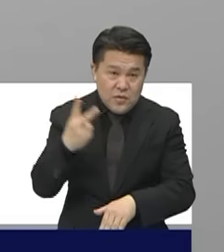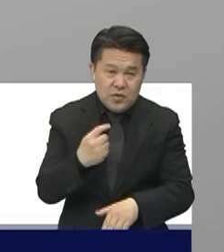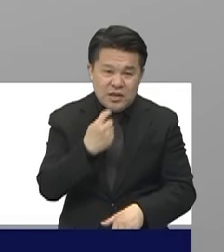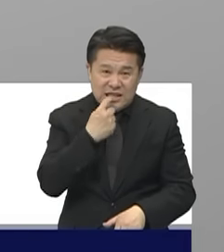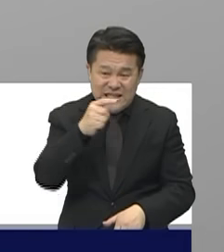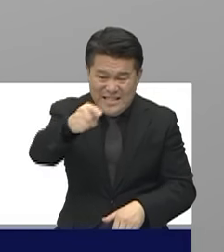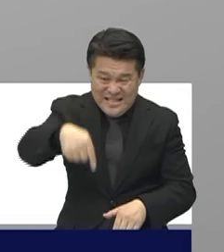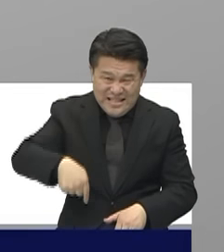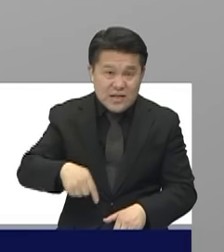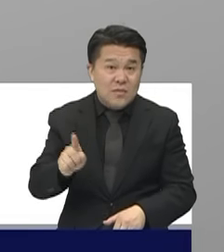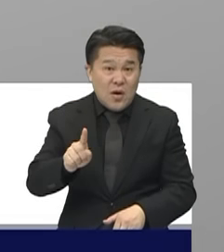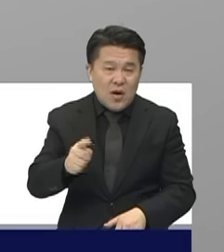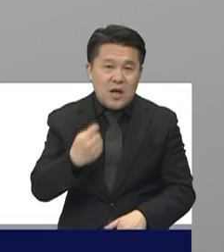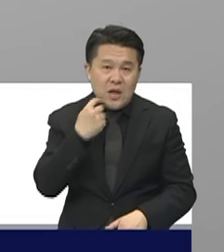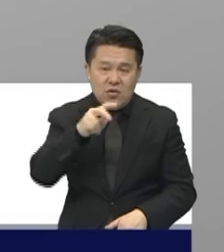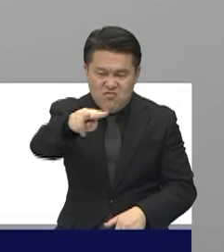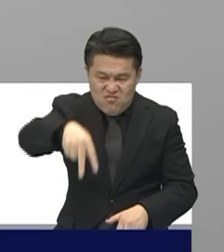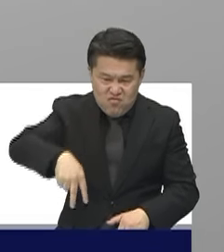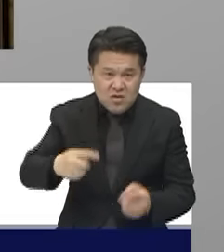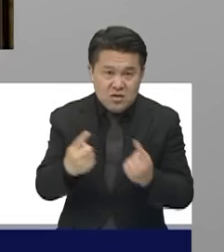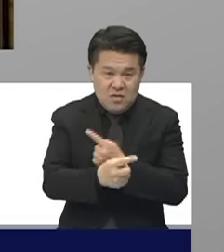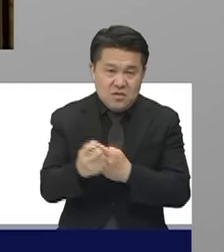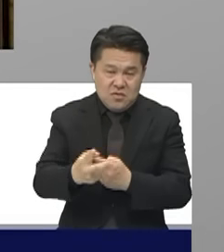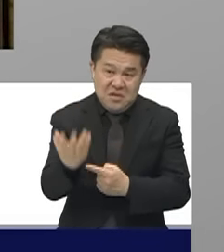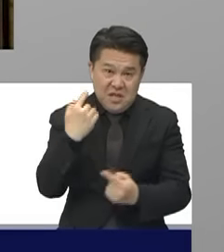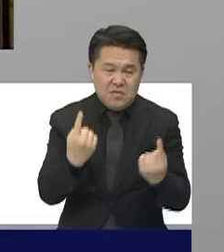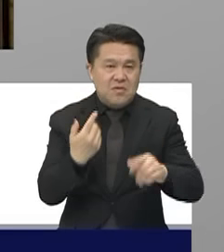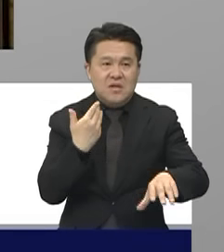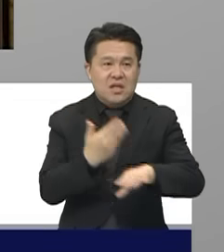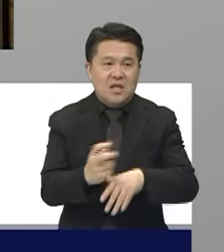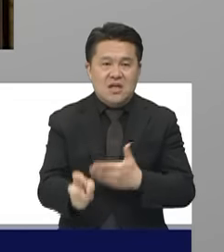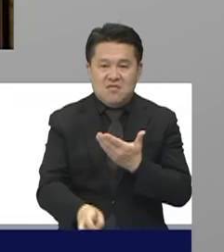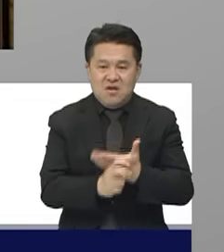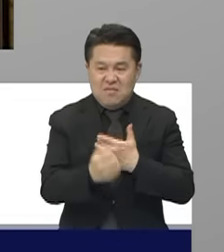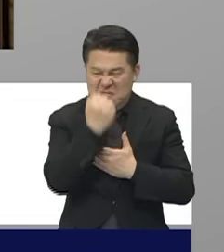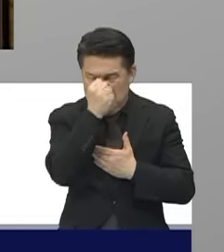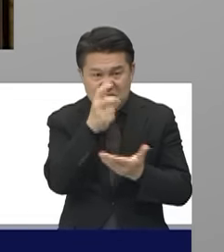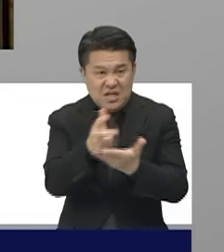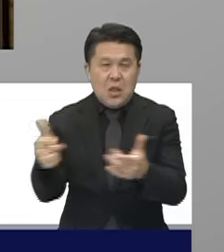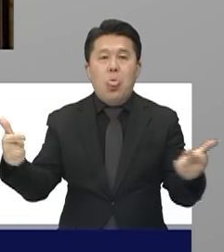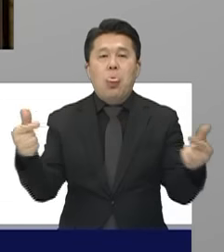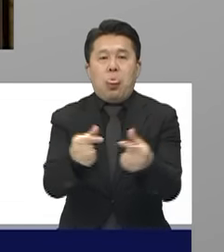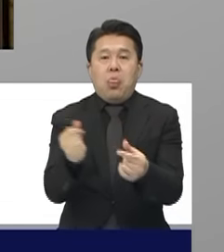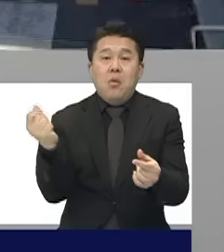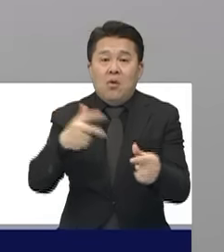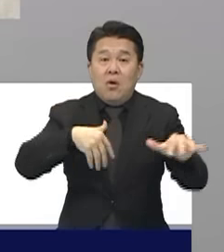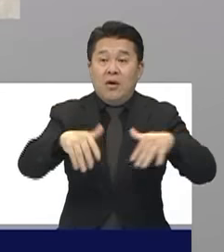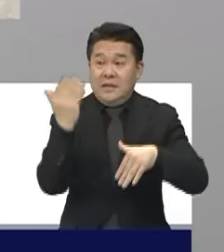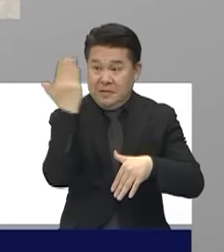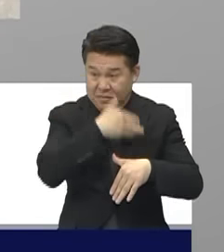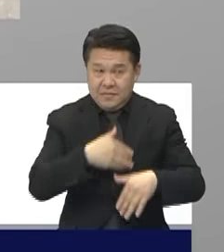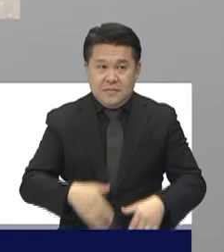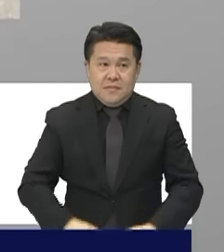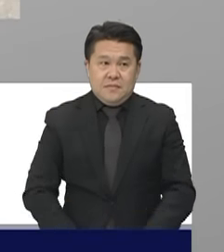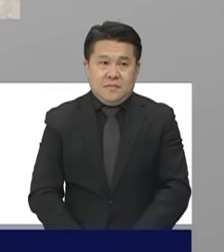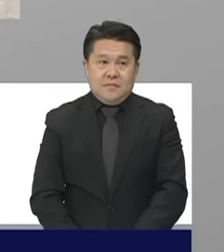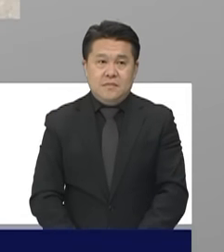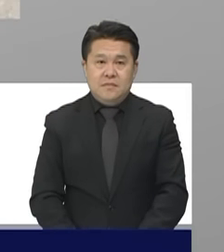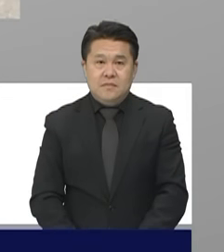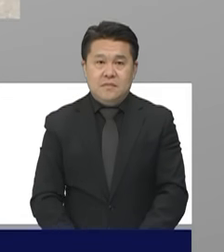황색 복선으로 변경됐으며 전과 비교하면 확실히 불법 주정차가 크게 줄어들었고 거리가 깨끗해졌다고